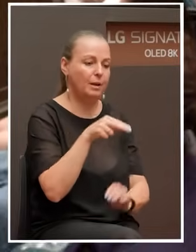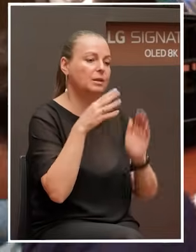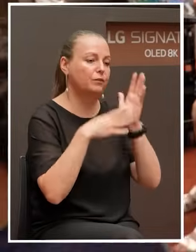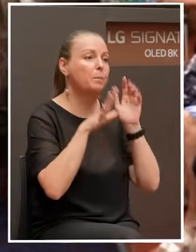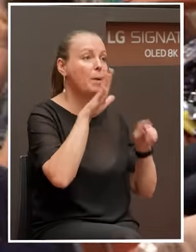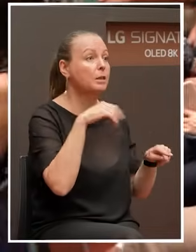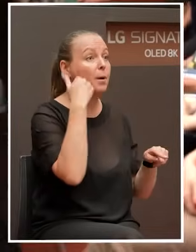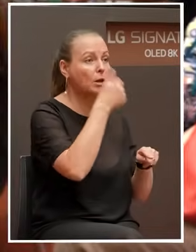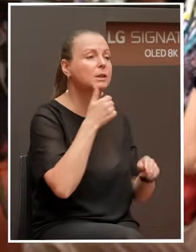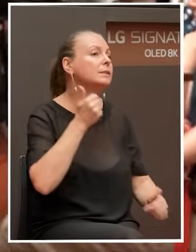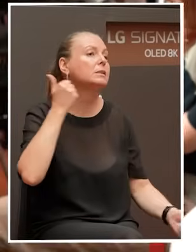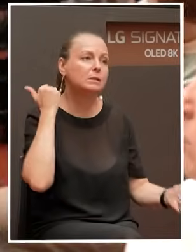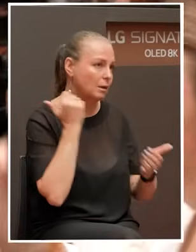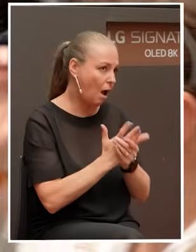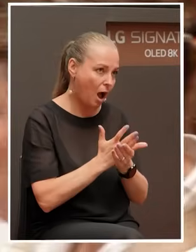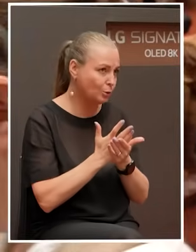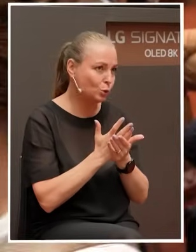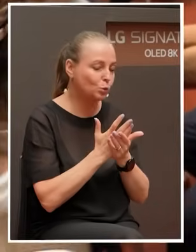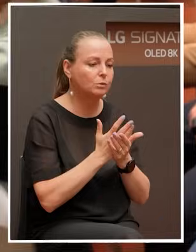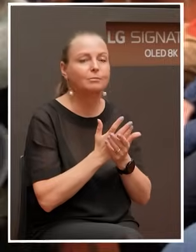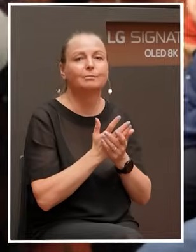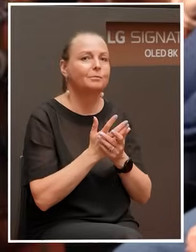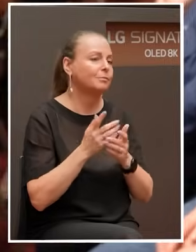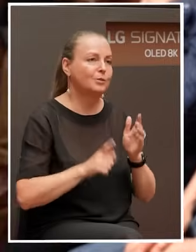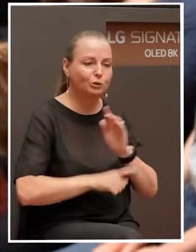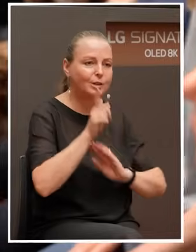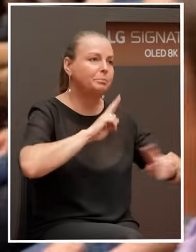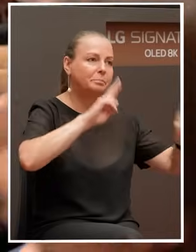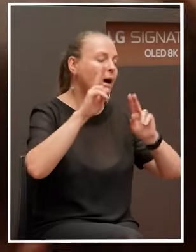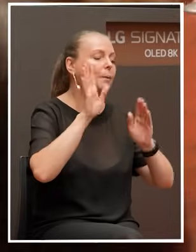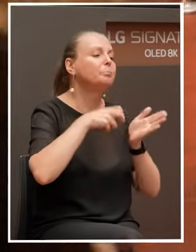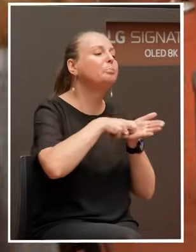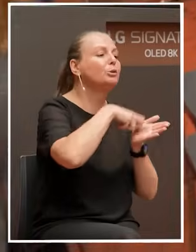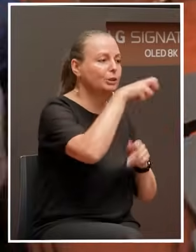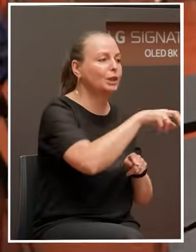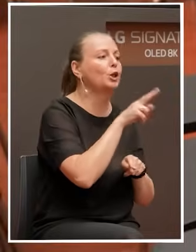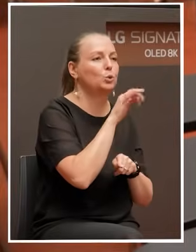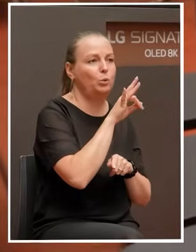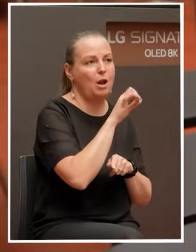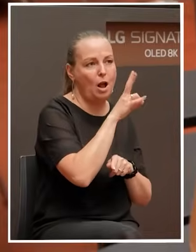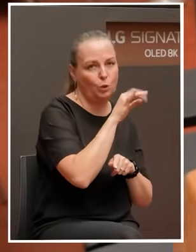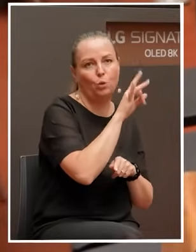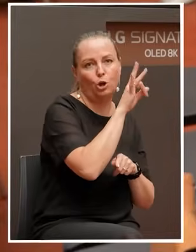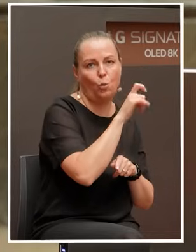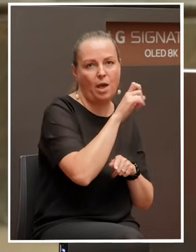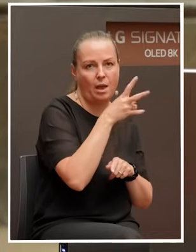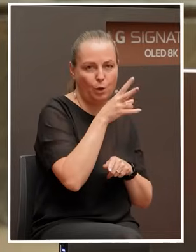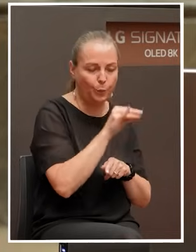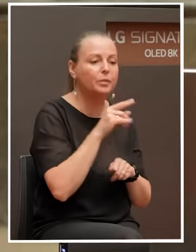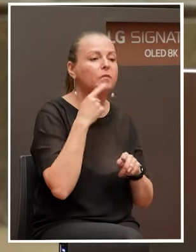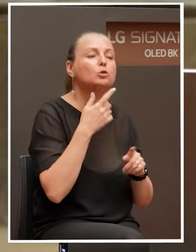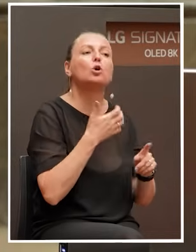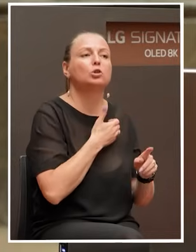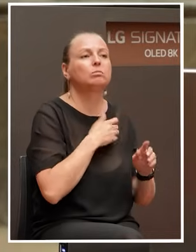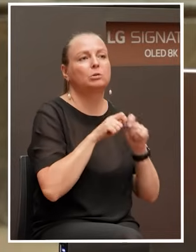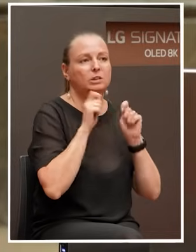1995 года, он сразу разворачивает бурную деятельность, пишет Дюран-Рюэлю о выставке, которую он хочет сделать,